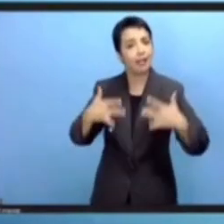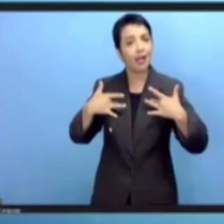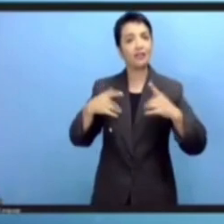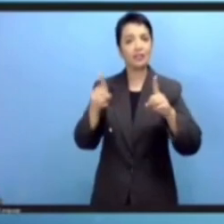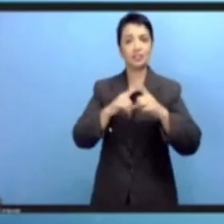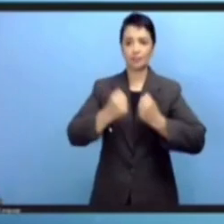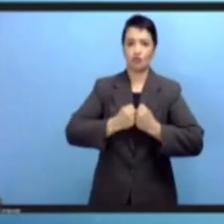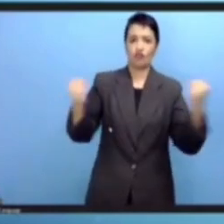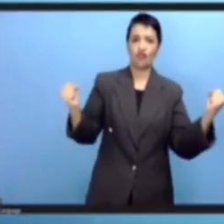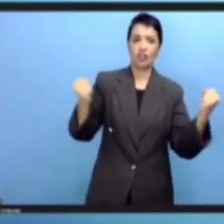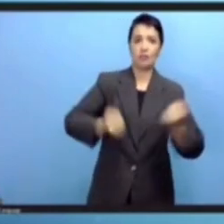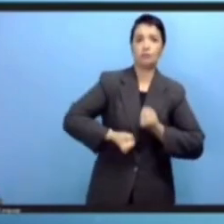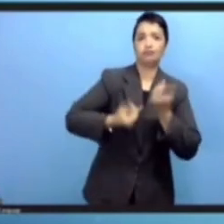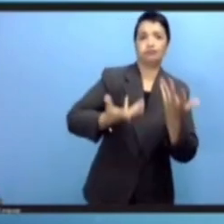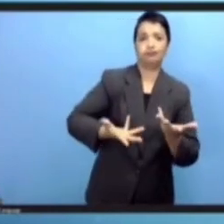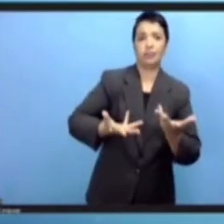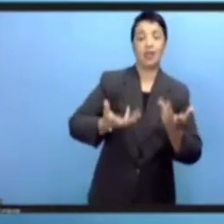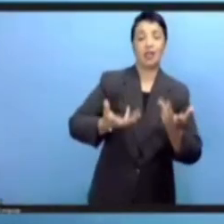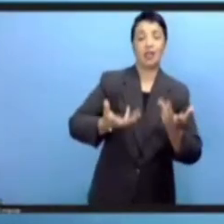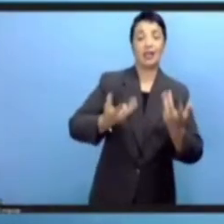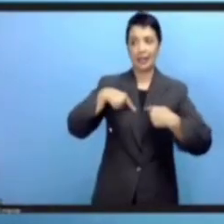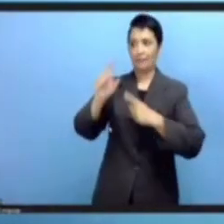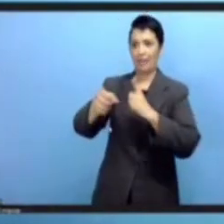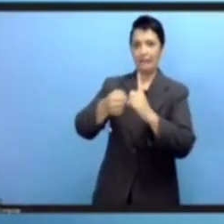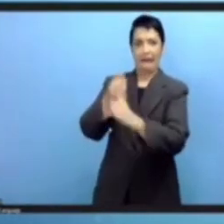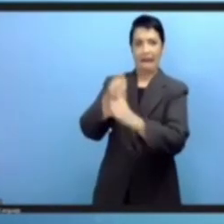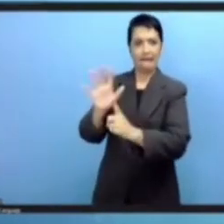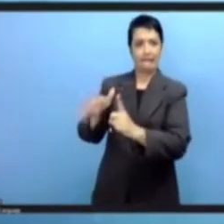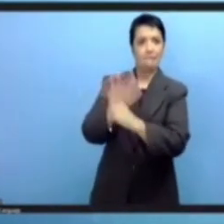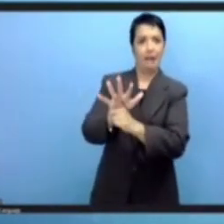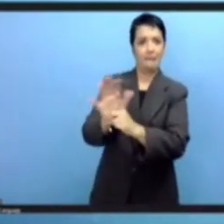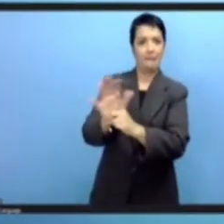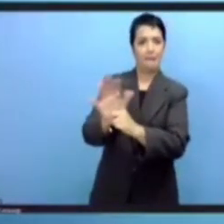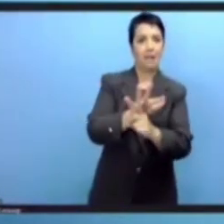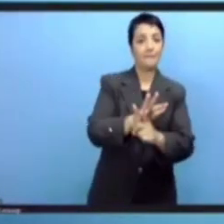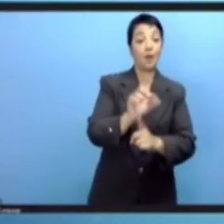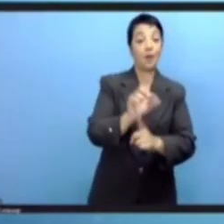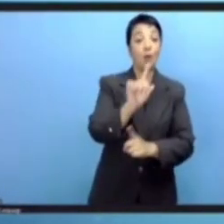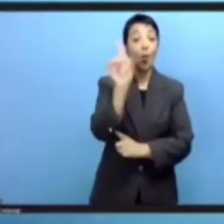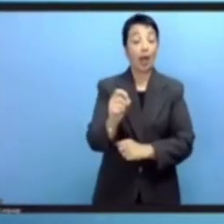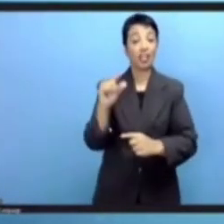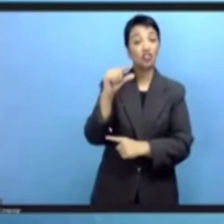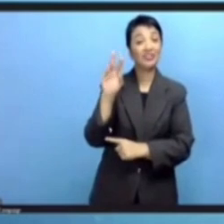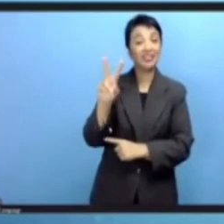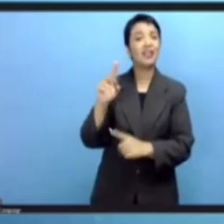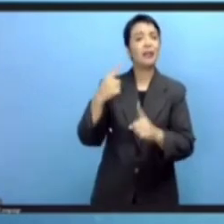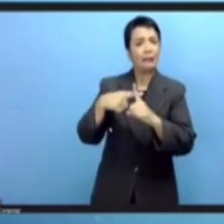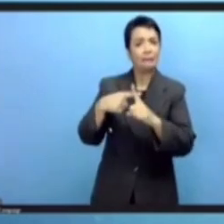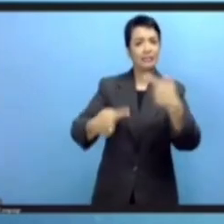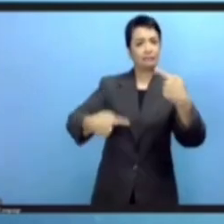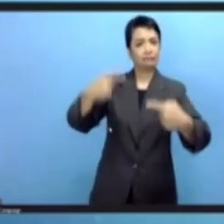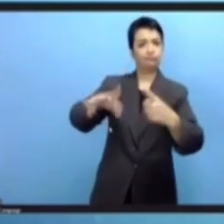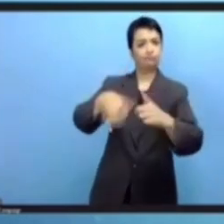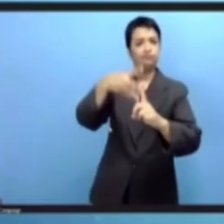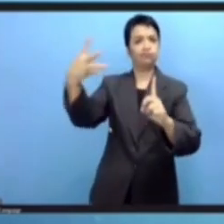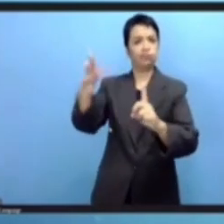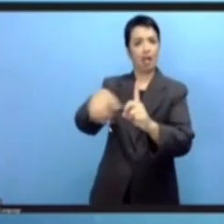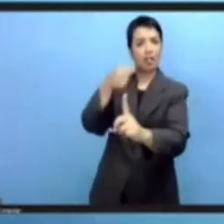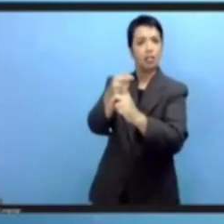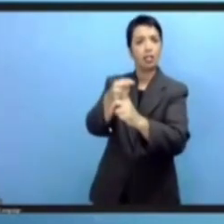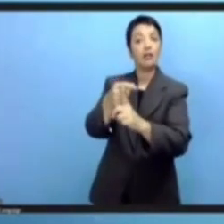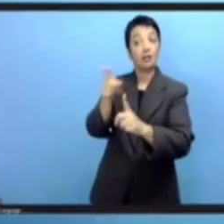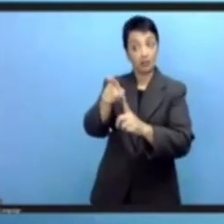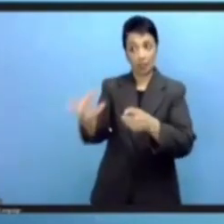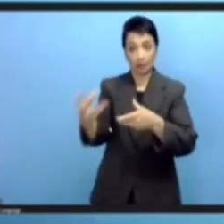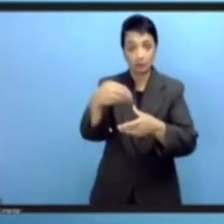populations marginalisées, le droit à la vie, le droit à la liberté d'expression et surtout agir sur la violence basée